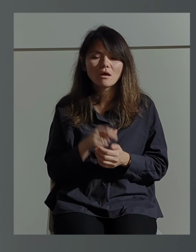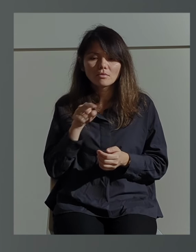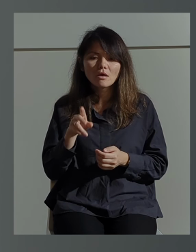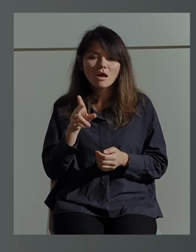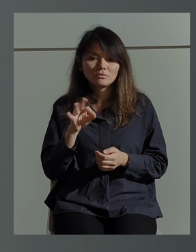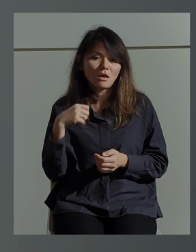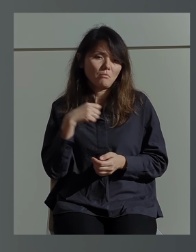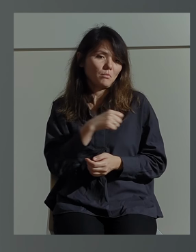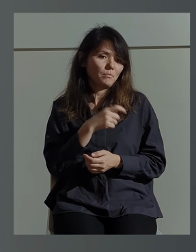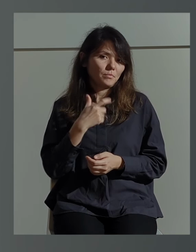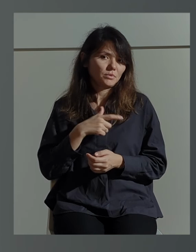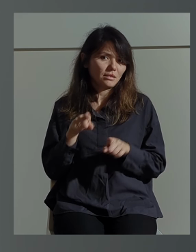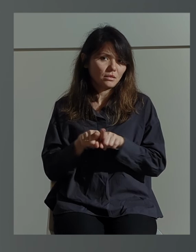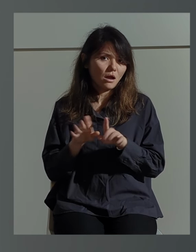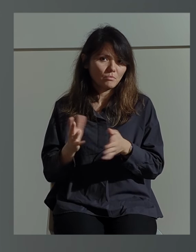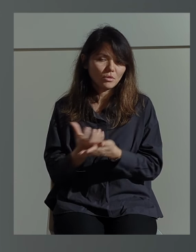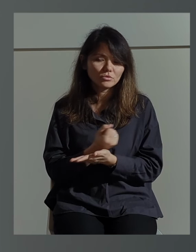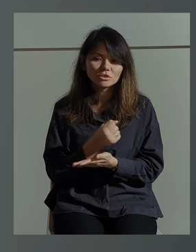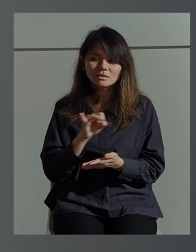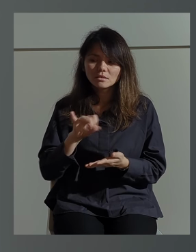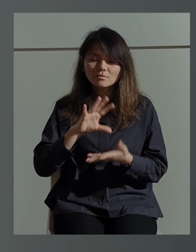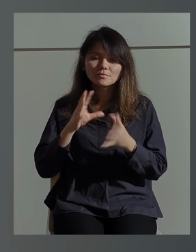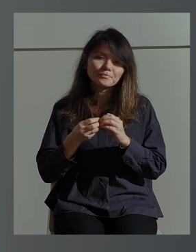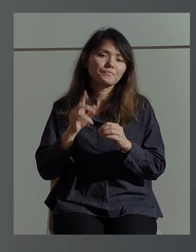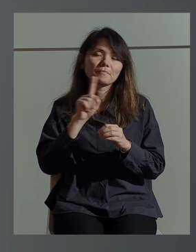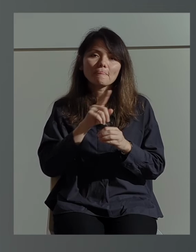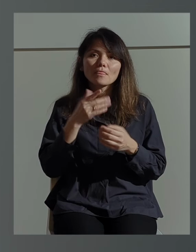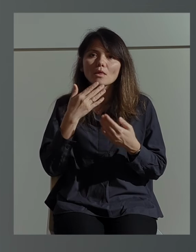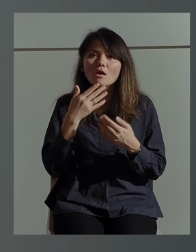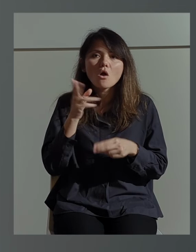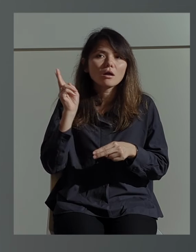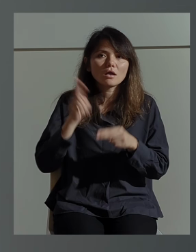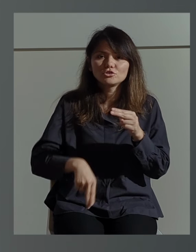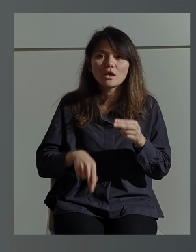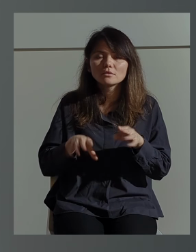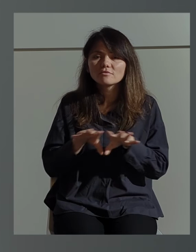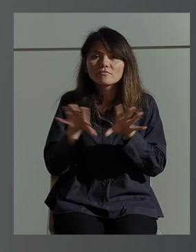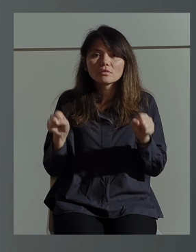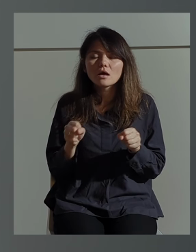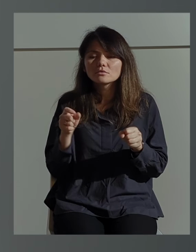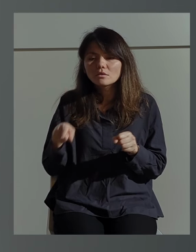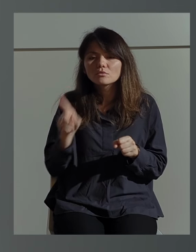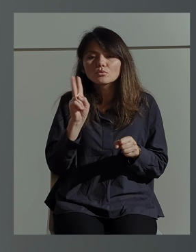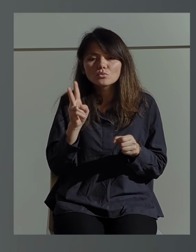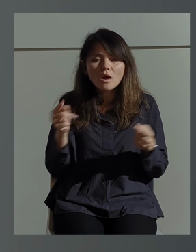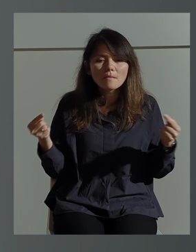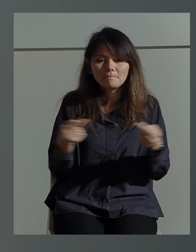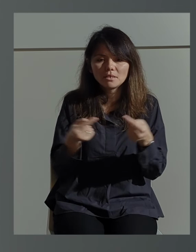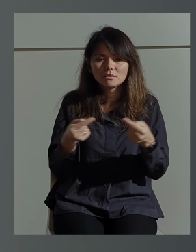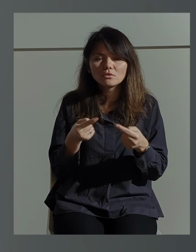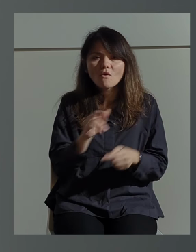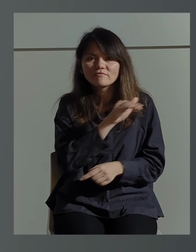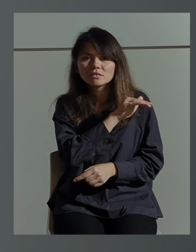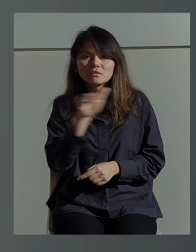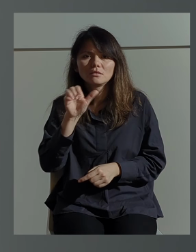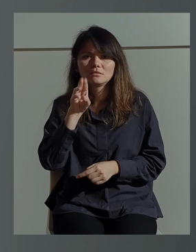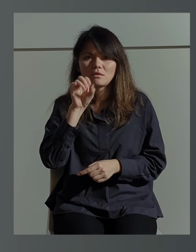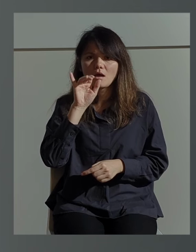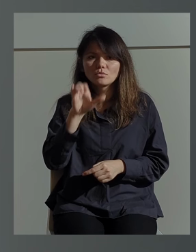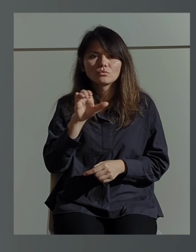получается и поэтому поиск окончательной инстанции власти которая сумеет наконец определить официальный статус